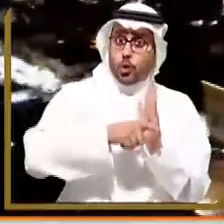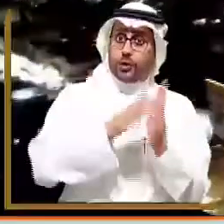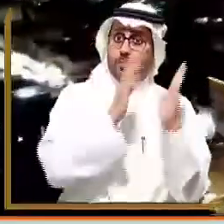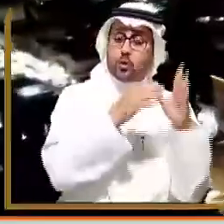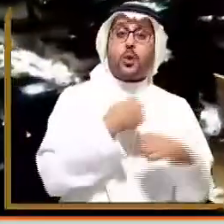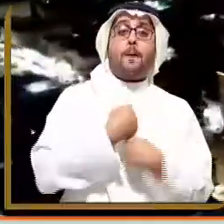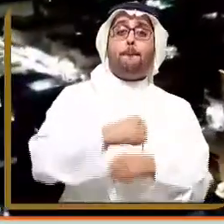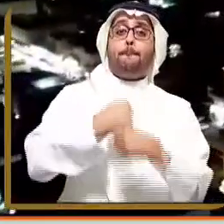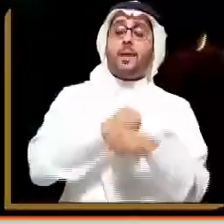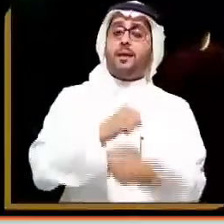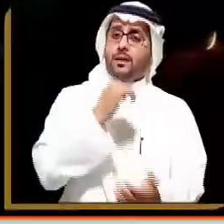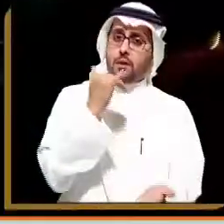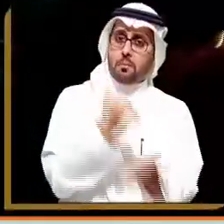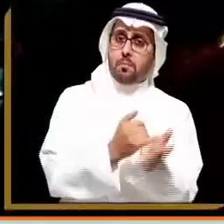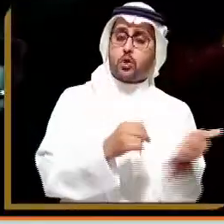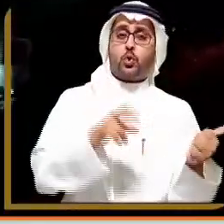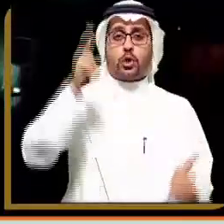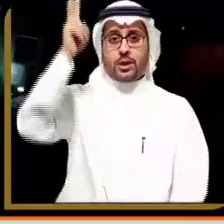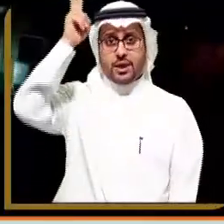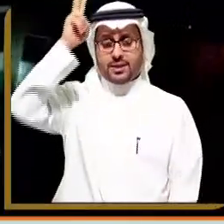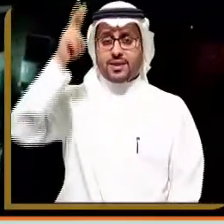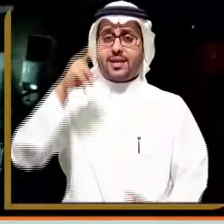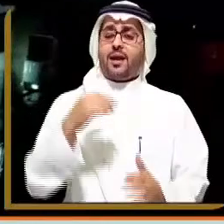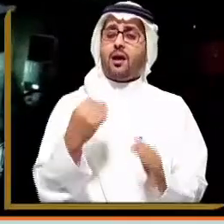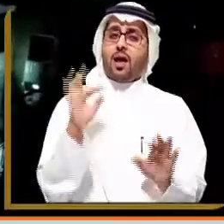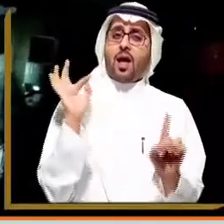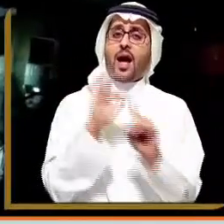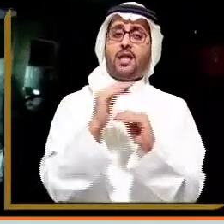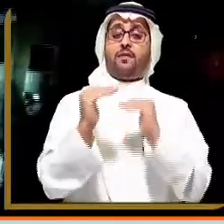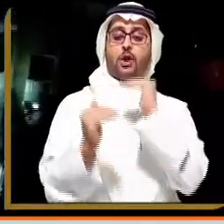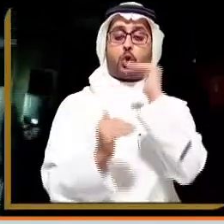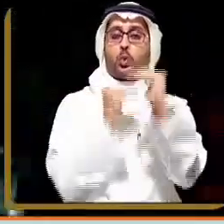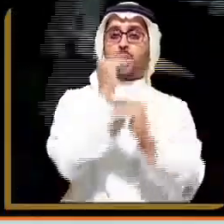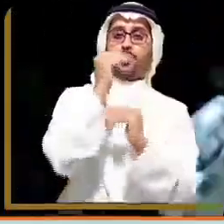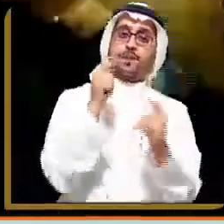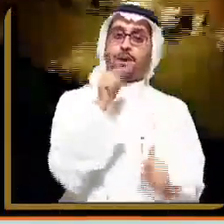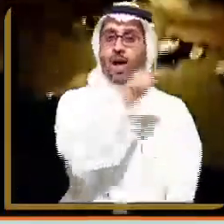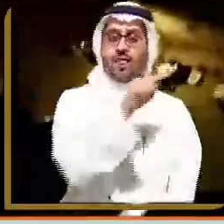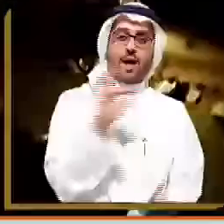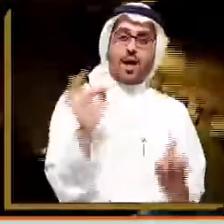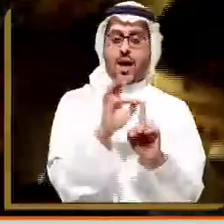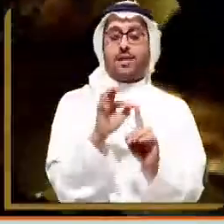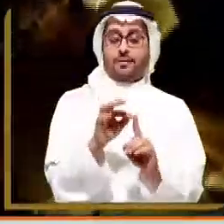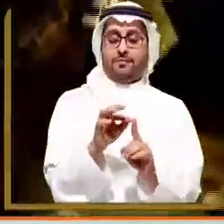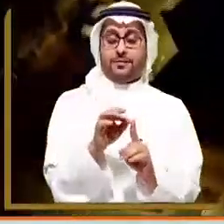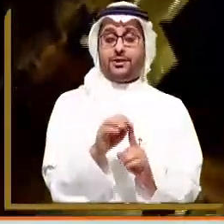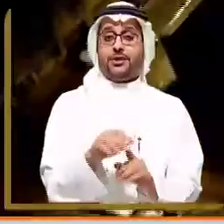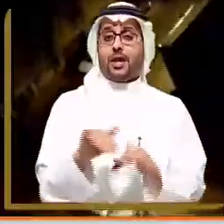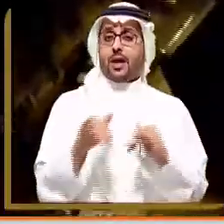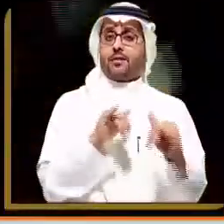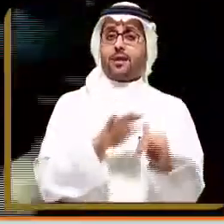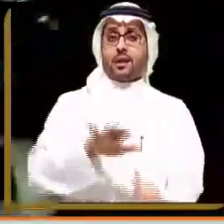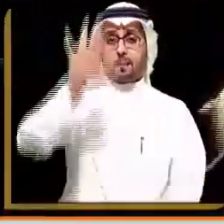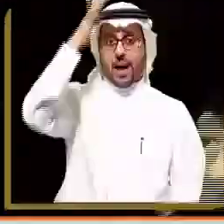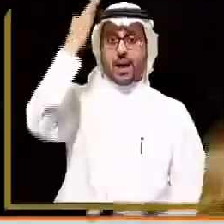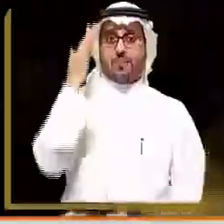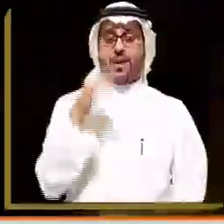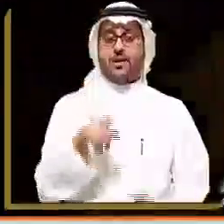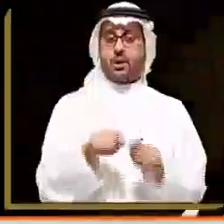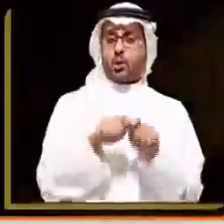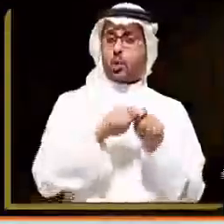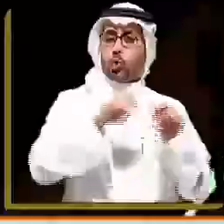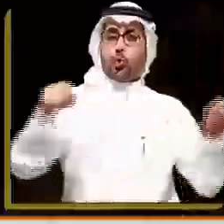تنفذه بلدية أبو عريش لتطوير شارع الملك عبد العزيز الذي يمتد حوالي 800